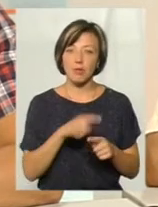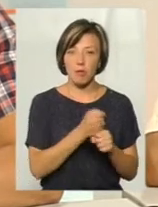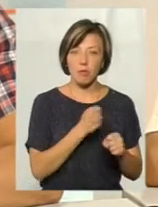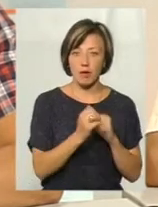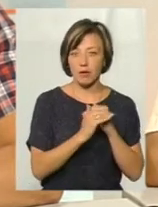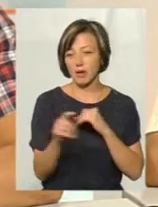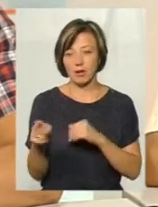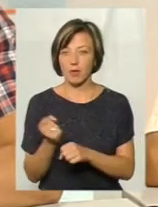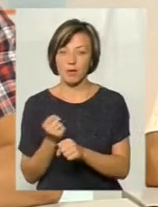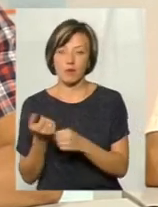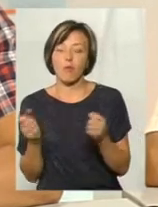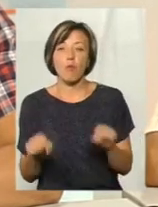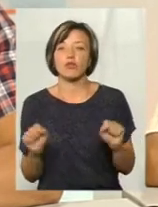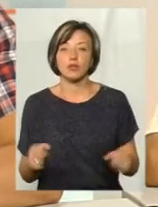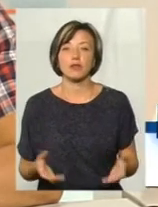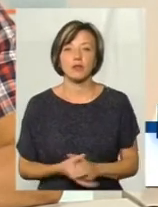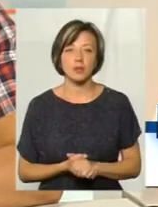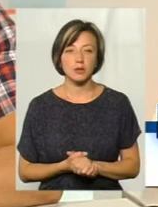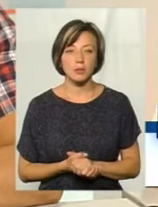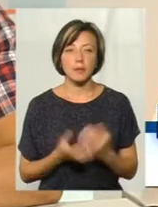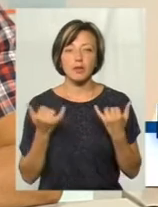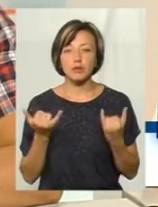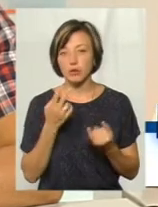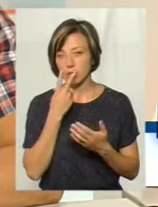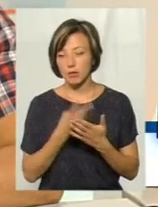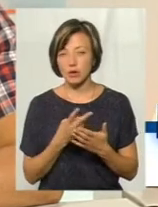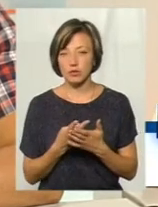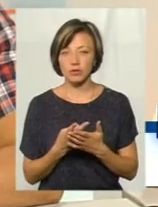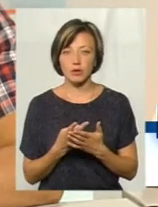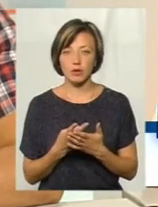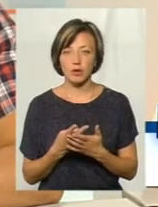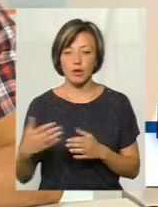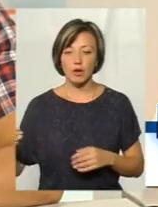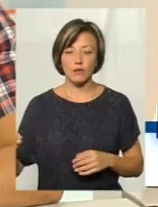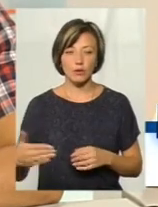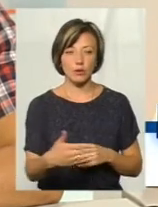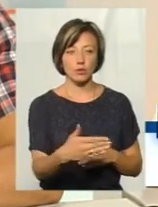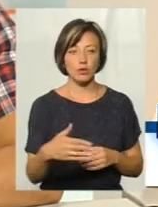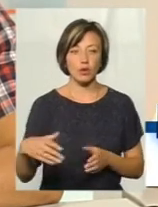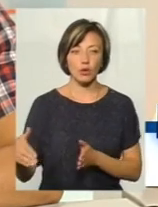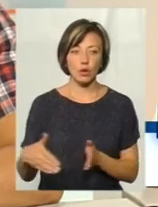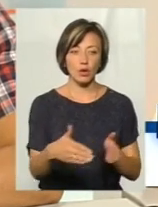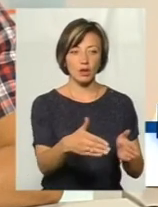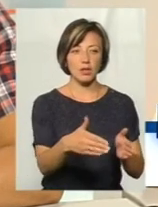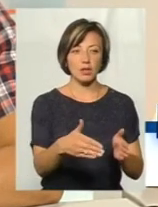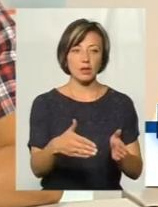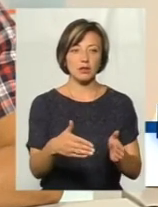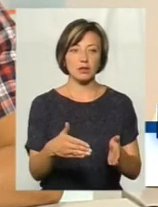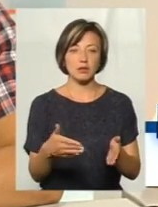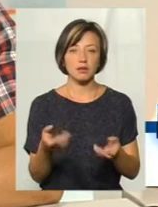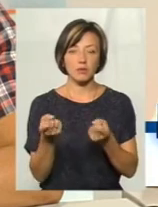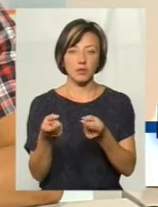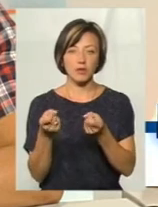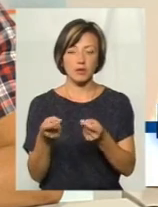поля, там не оброблялись. Можливо. Далі. Сьогодні ми бачимо вздовж дорог багато позалишалося, значить, повивозили